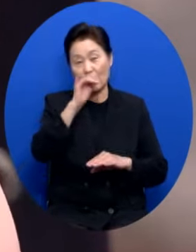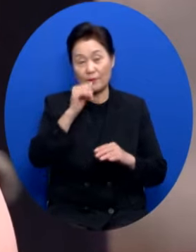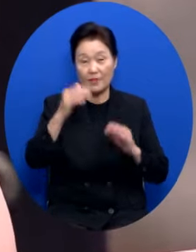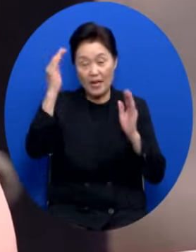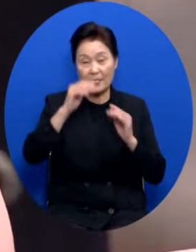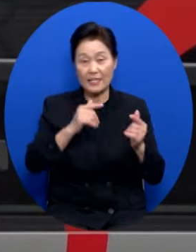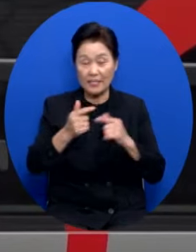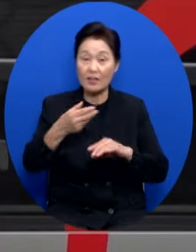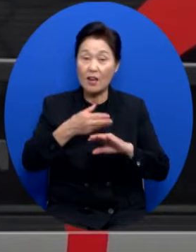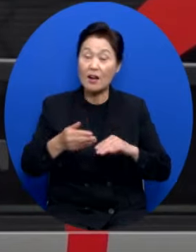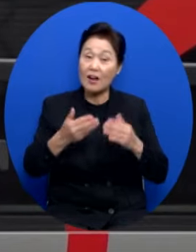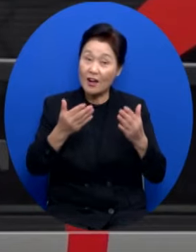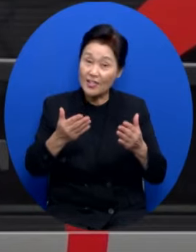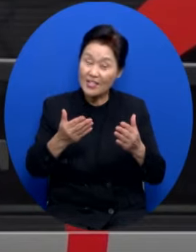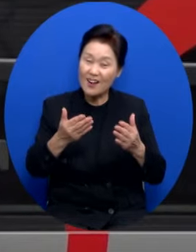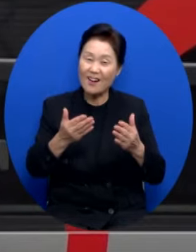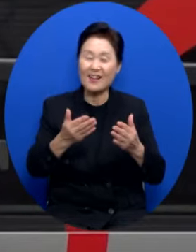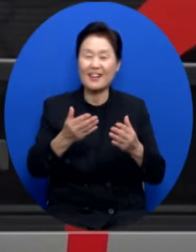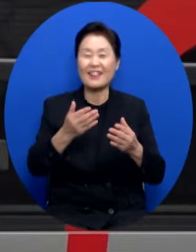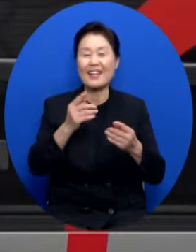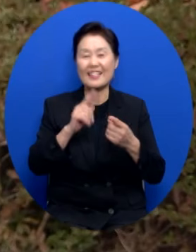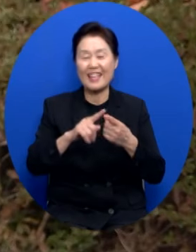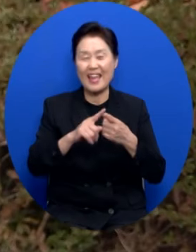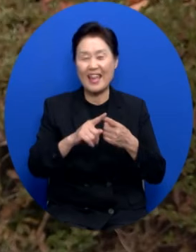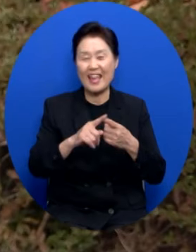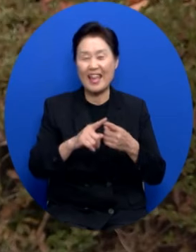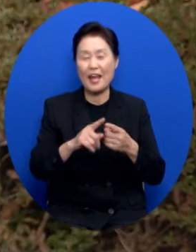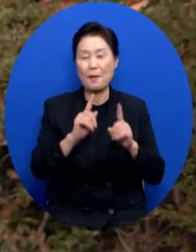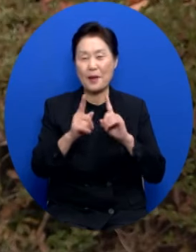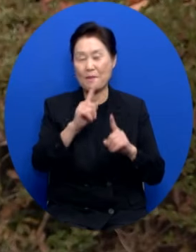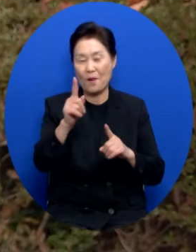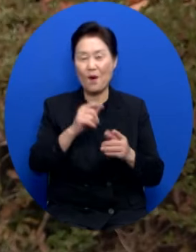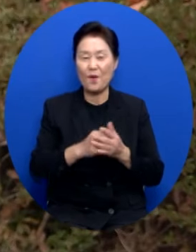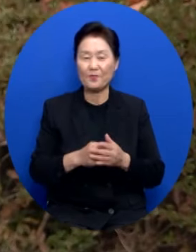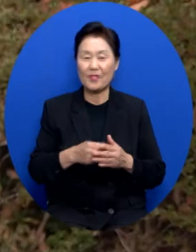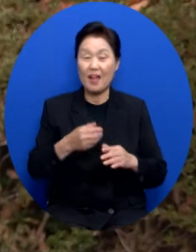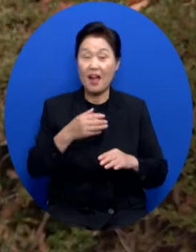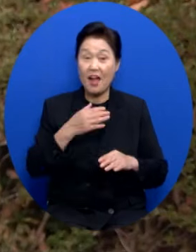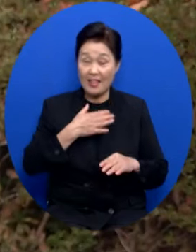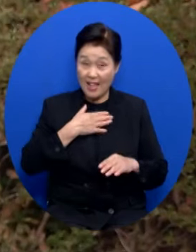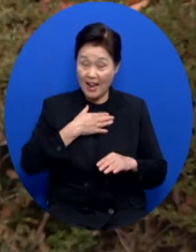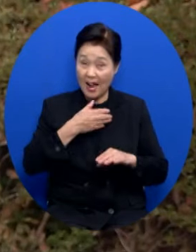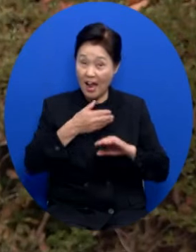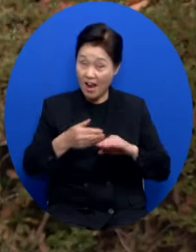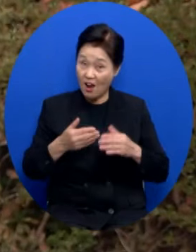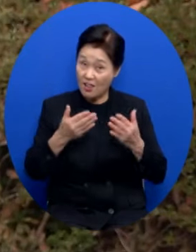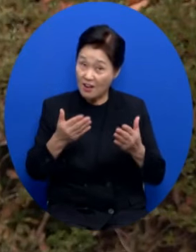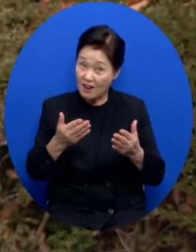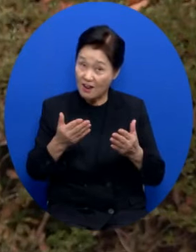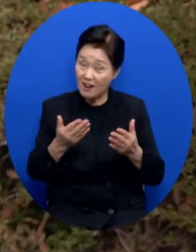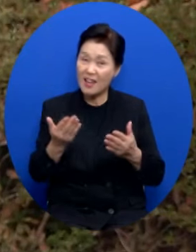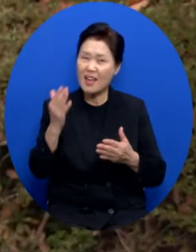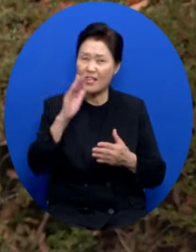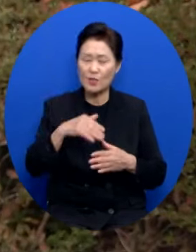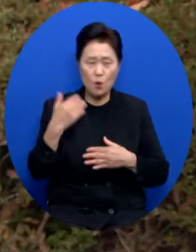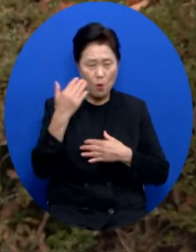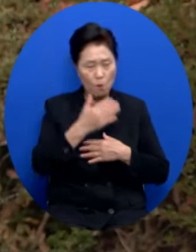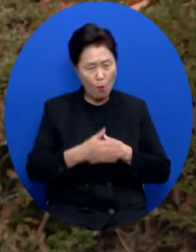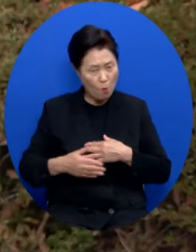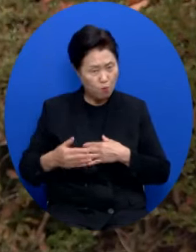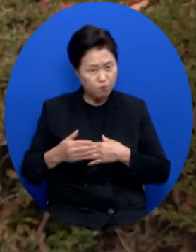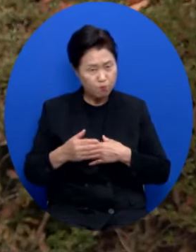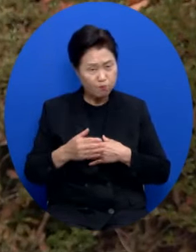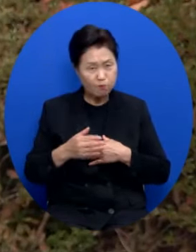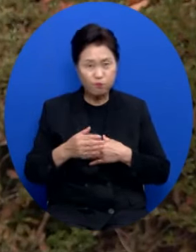학생들은 헌혈이 주는 뿌듯함을 고백합니다. 헌혈을 한다고 뭐 저희 몸에서